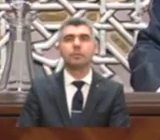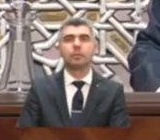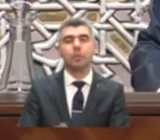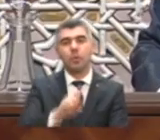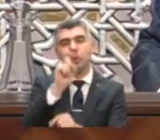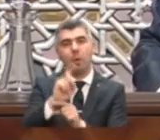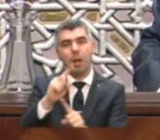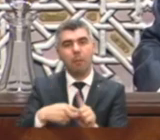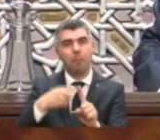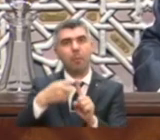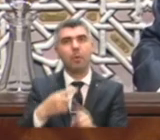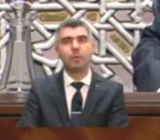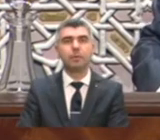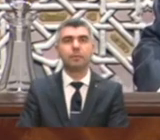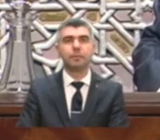تعقيب إضافي آخر؟